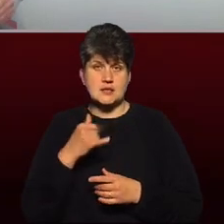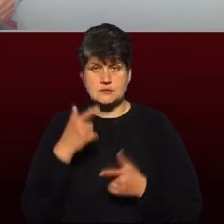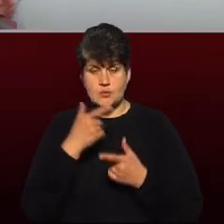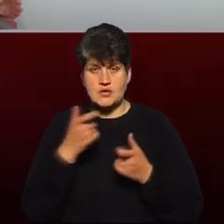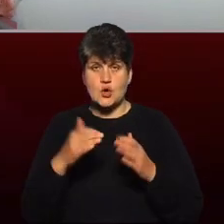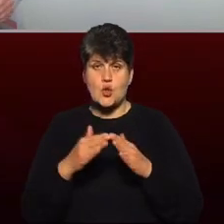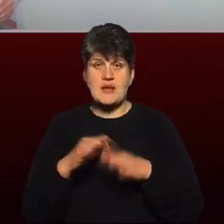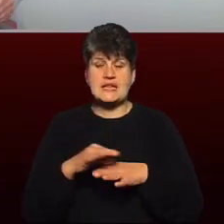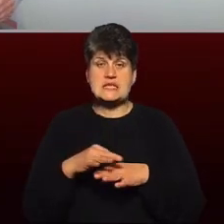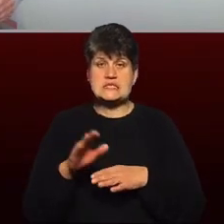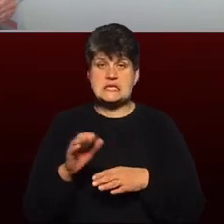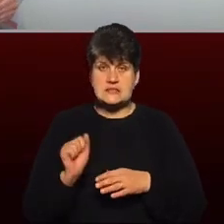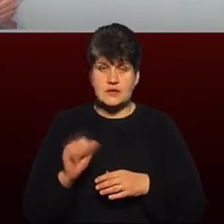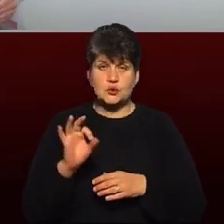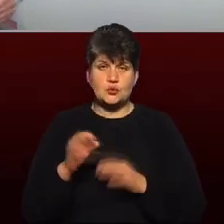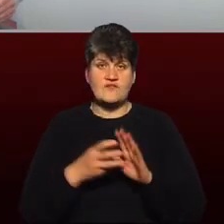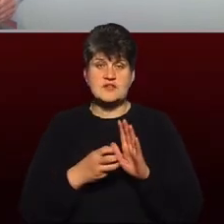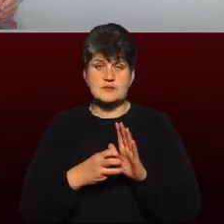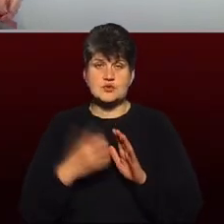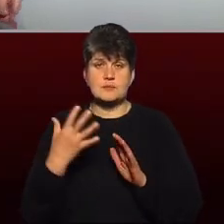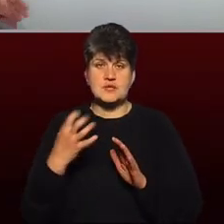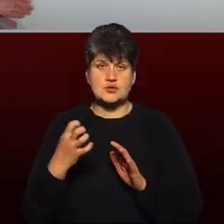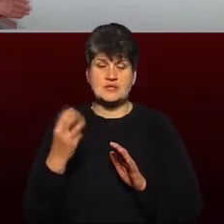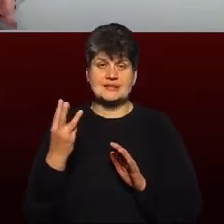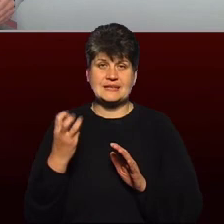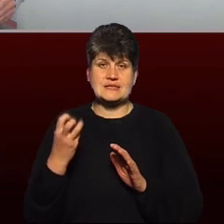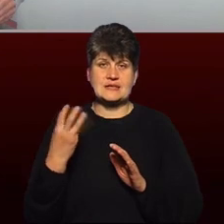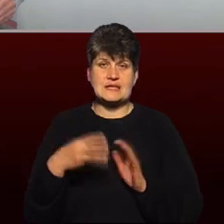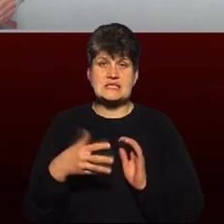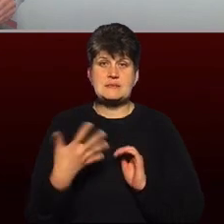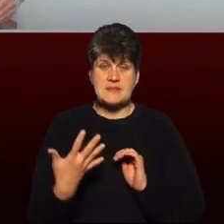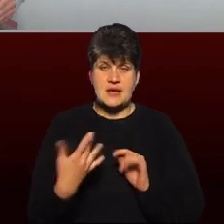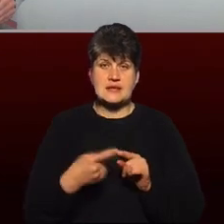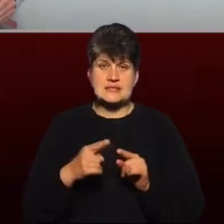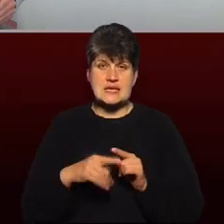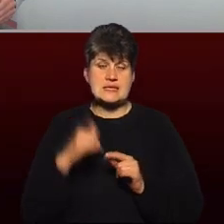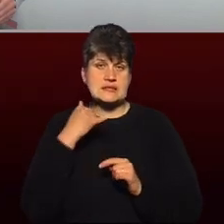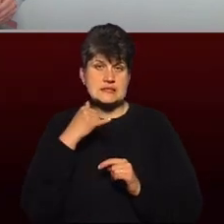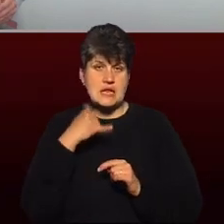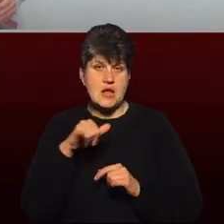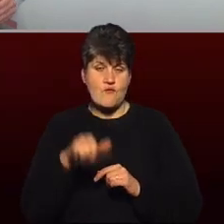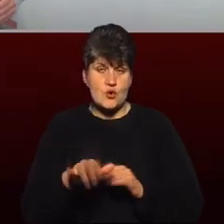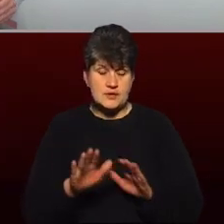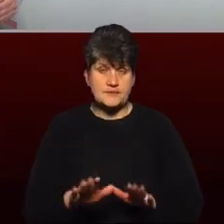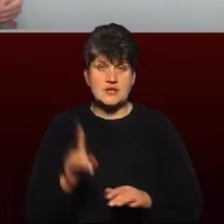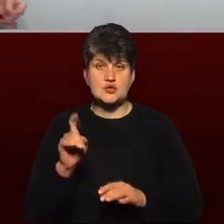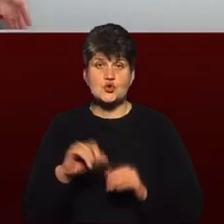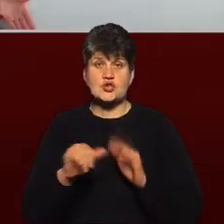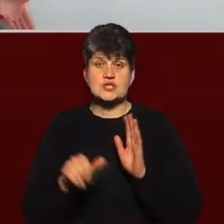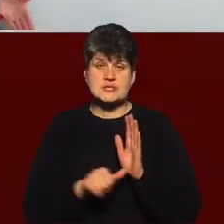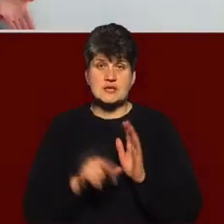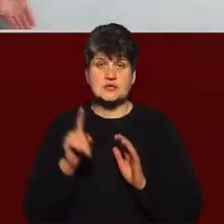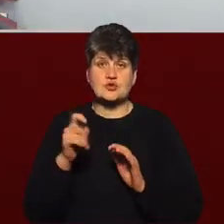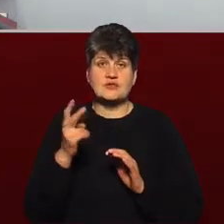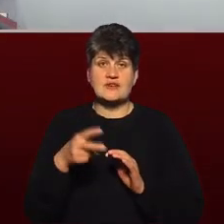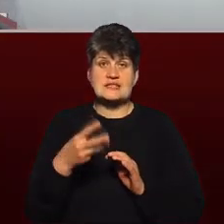насильства 0800 500 335, це зі стаціонарних телефонів, і 116-123 з